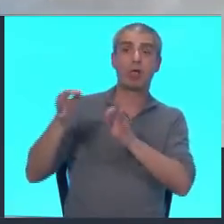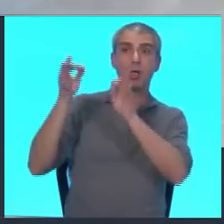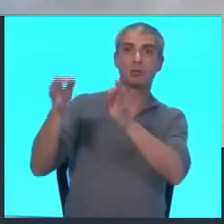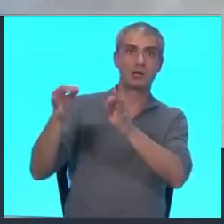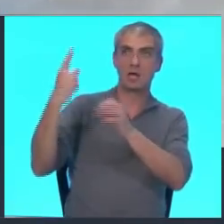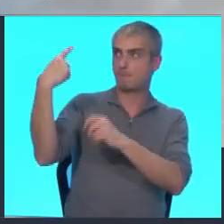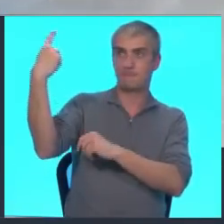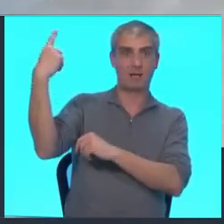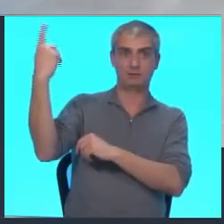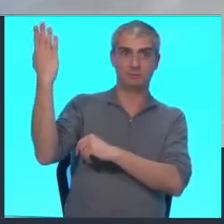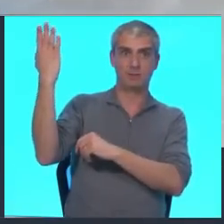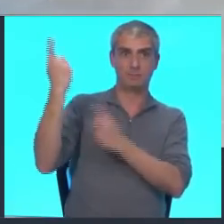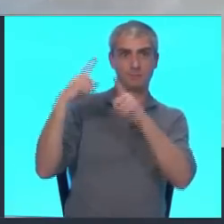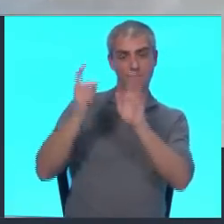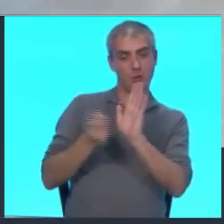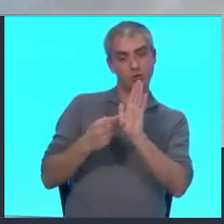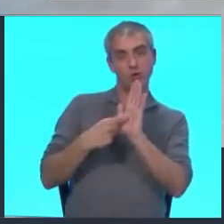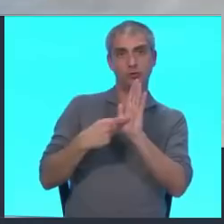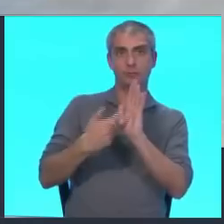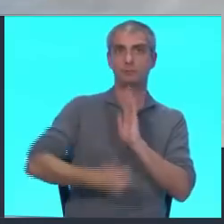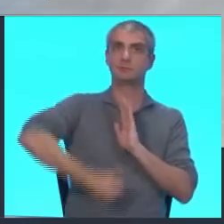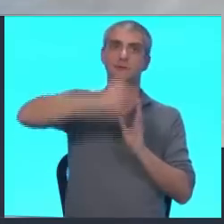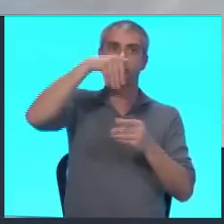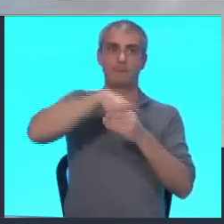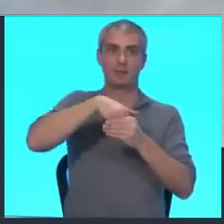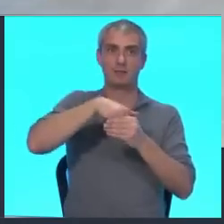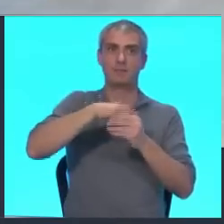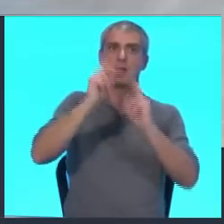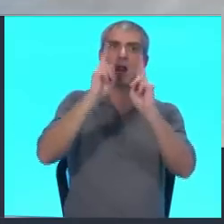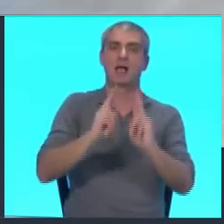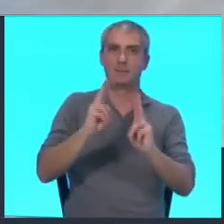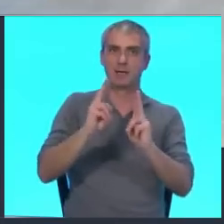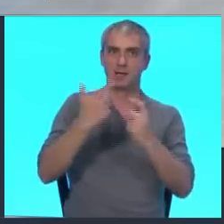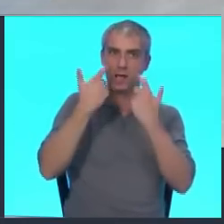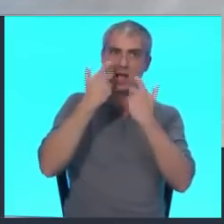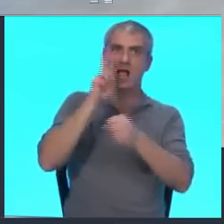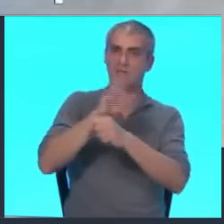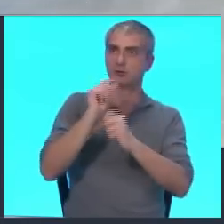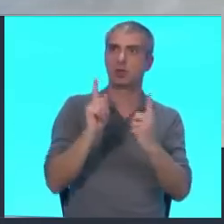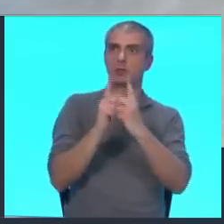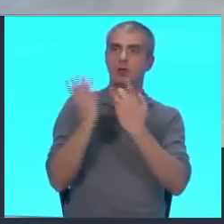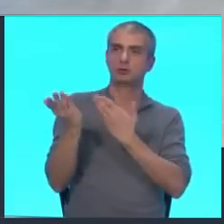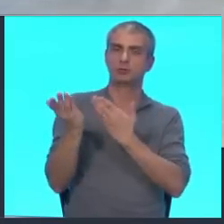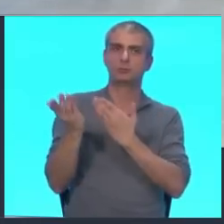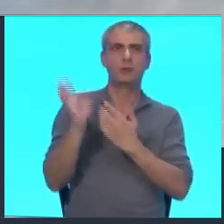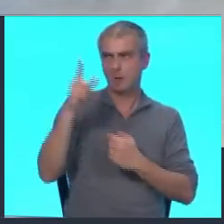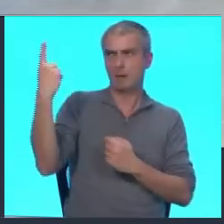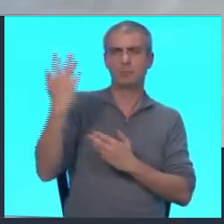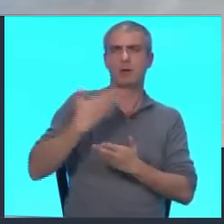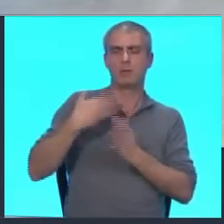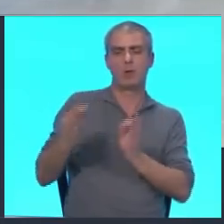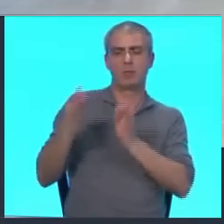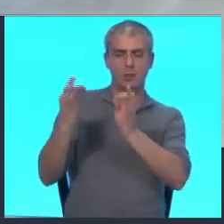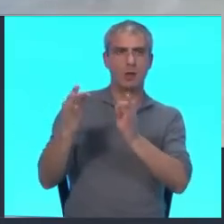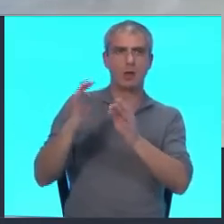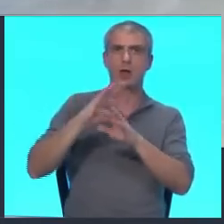בעצמם במקביל מבקשים משר הפנים להקפיא את האכיפת נגישות, אז גם הם יקבלו דחייה, וזה יעורר